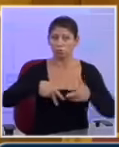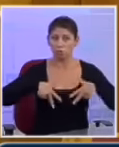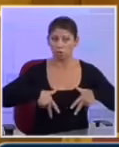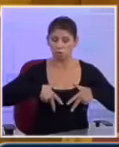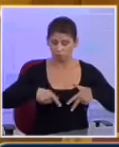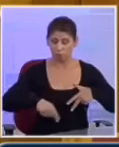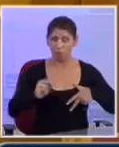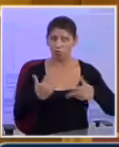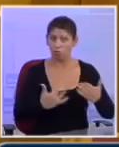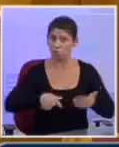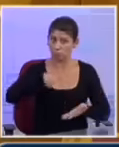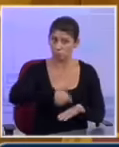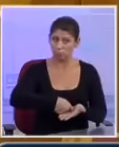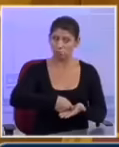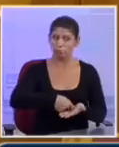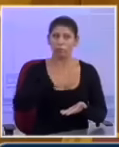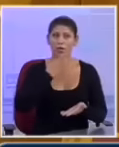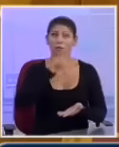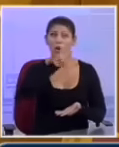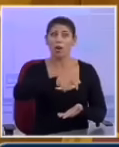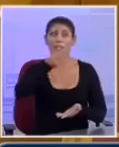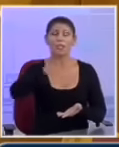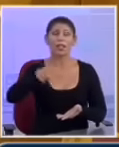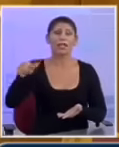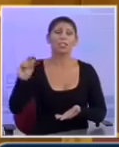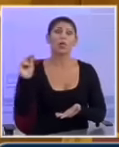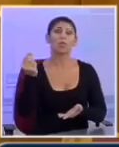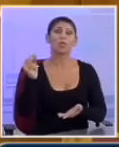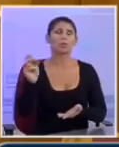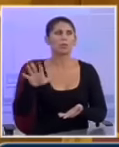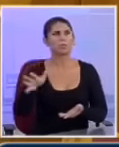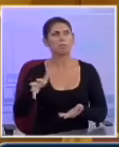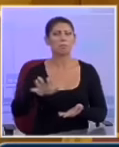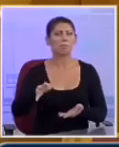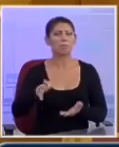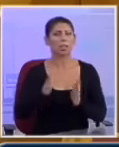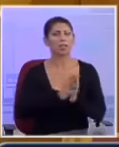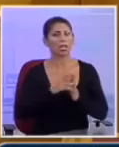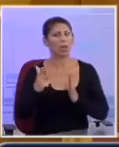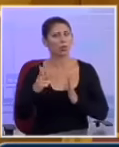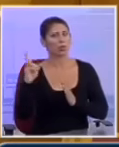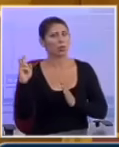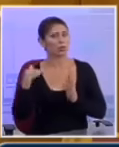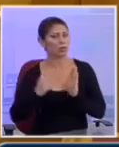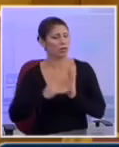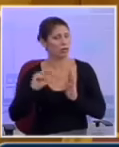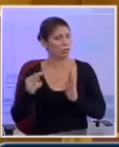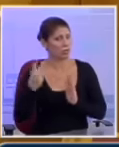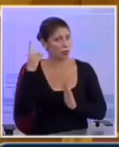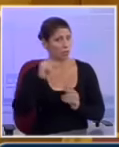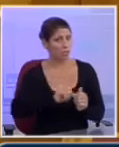από εδώ η Βουλή δεν τα πληρώνει. Άρα πάει κάθε βουλευτής κάνα 18 με 20.000 ευρώ